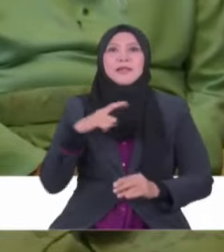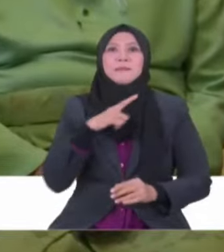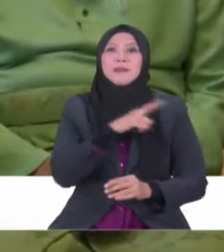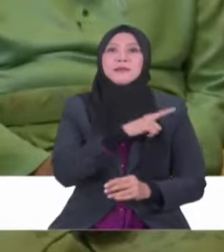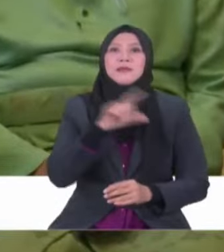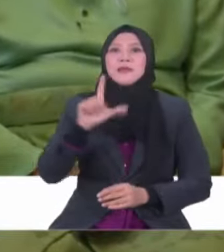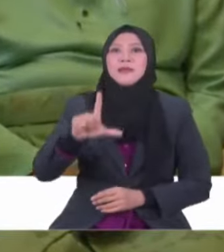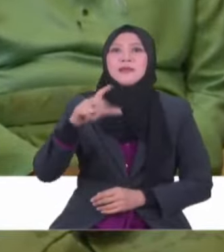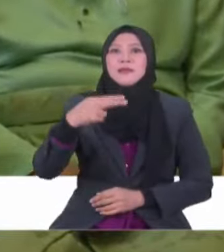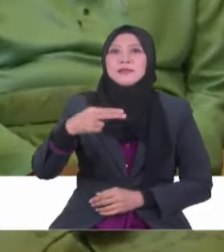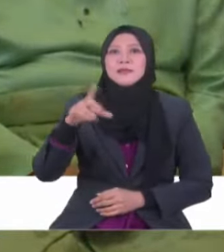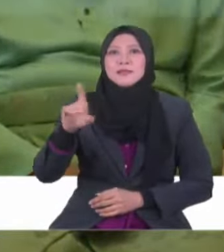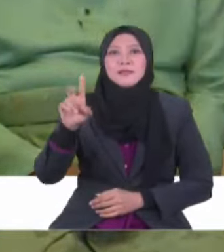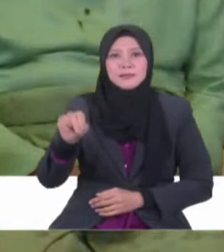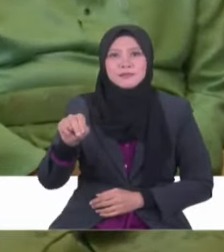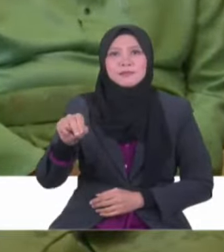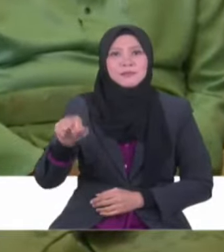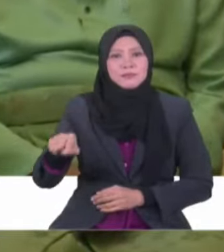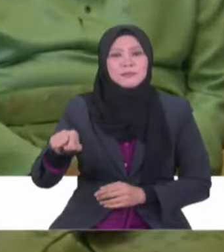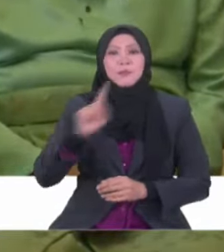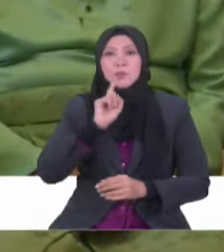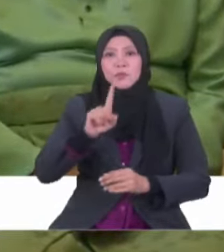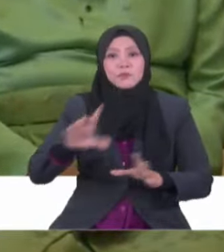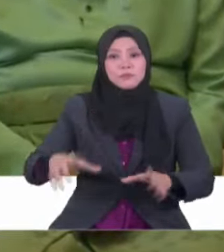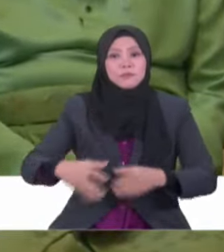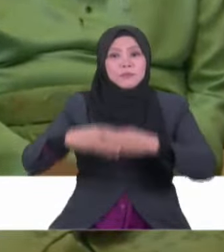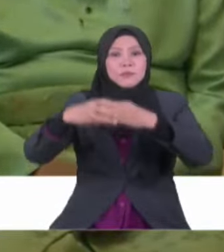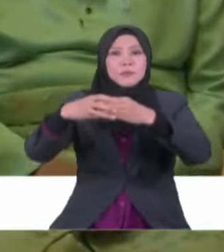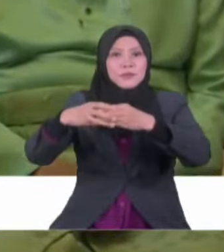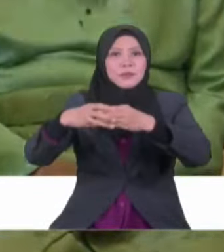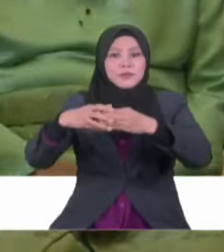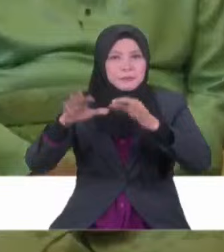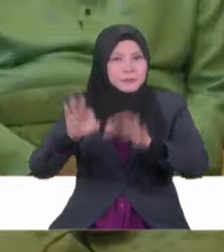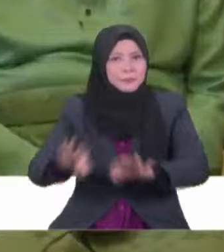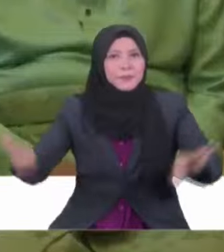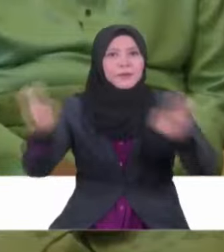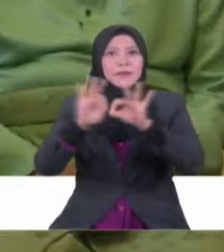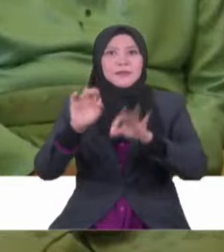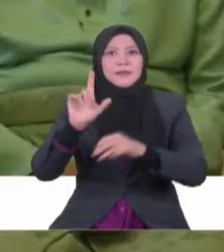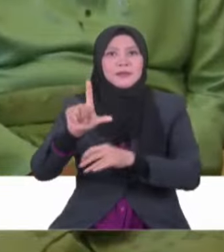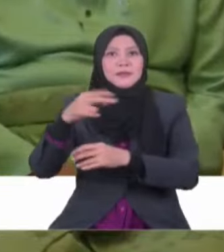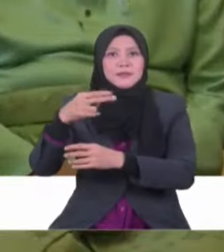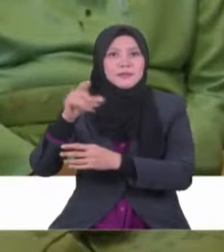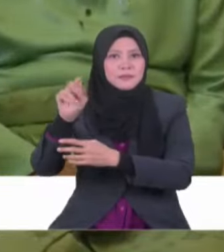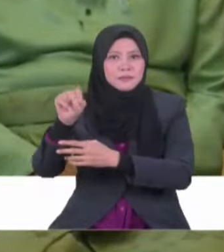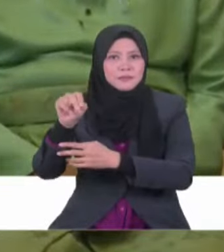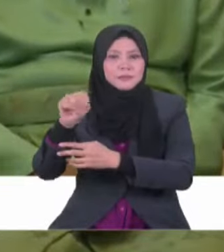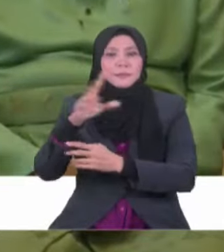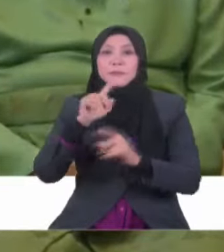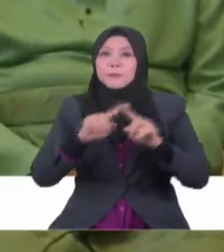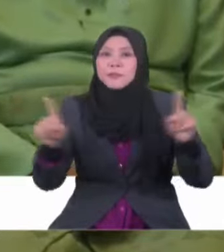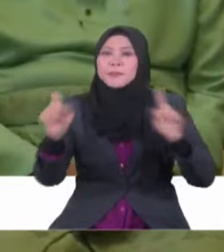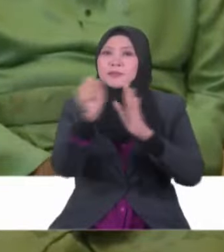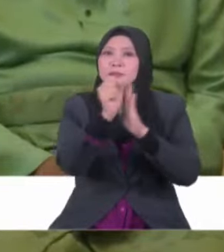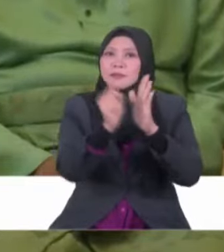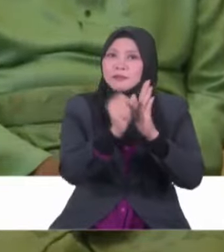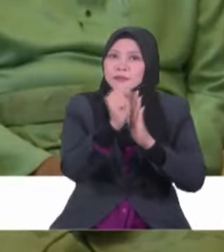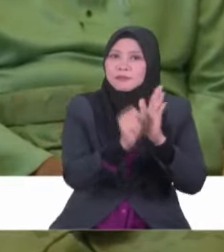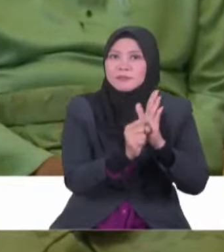dalam negeri. Ini satu lembaga yang sangat penting. Dan syaratnya apa?